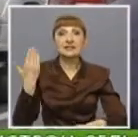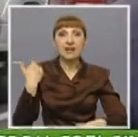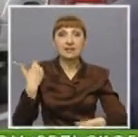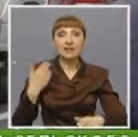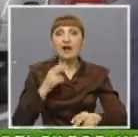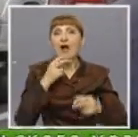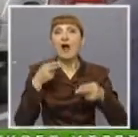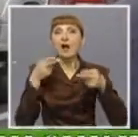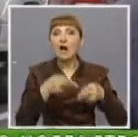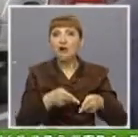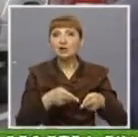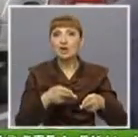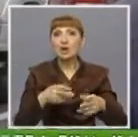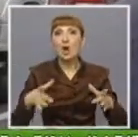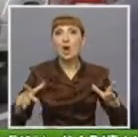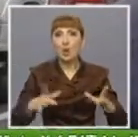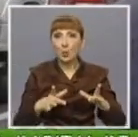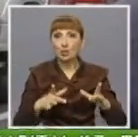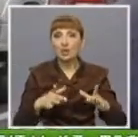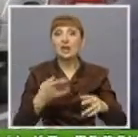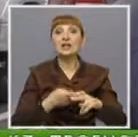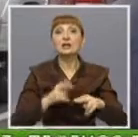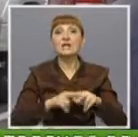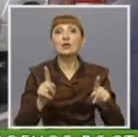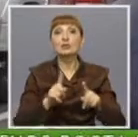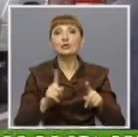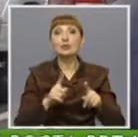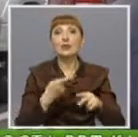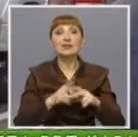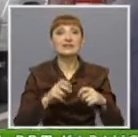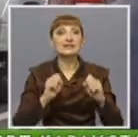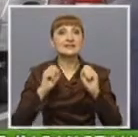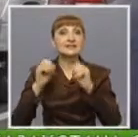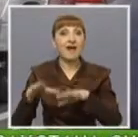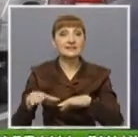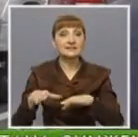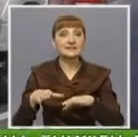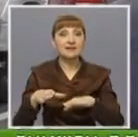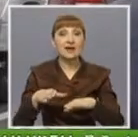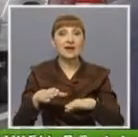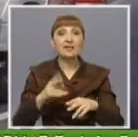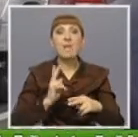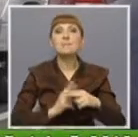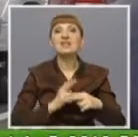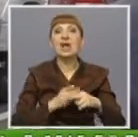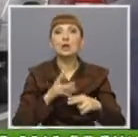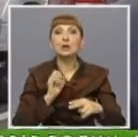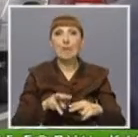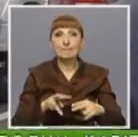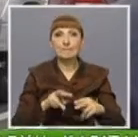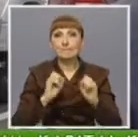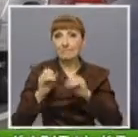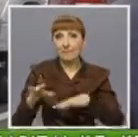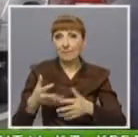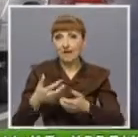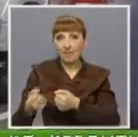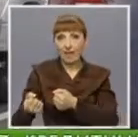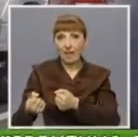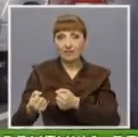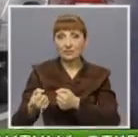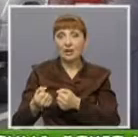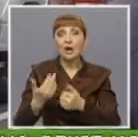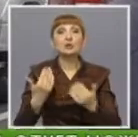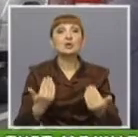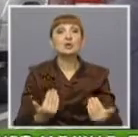кража люка в основном происходила для того, чтобы эти люки сдать вторично для пункта приема металлолома,